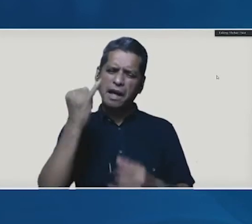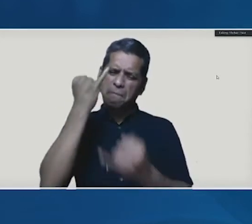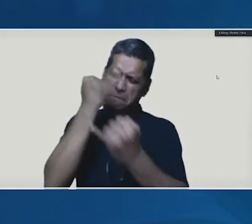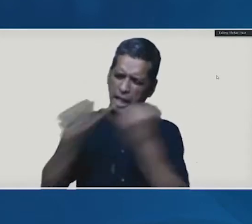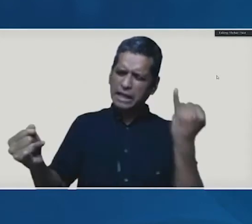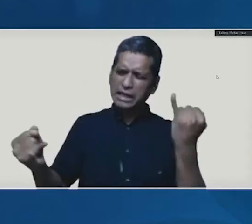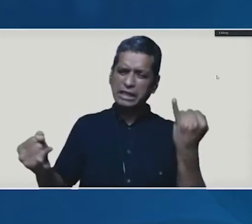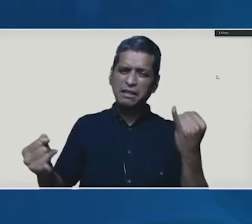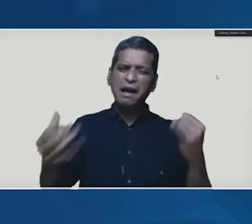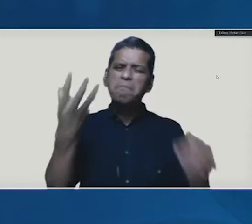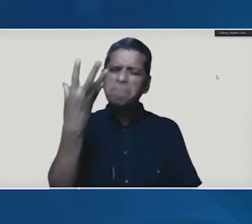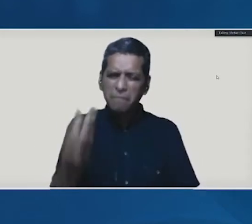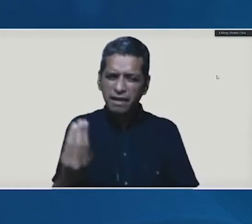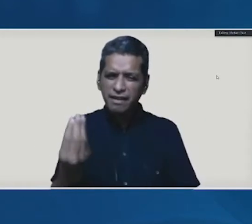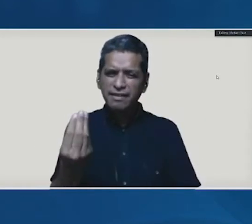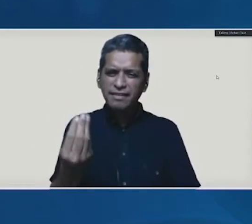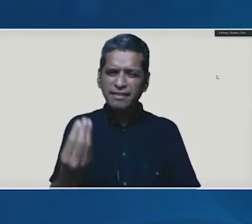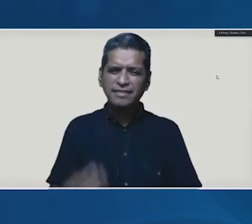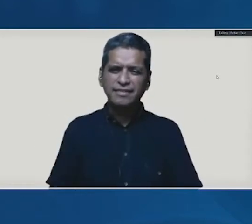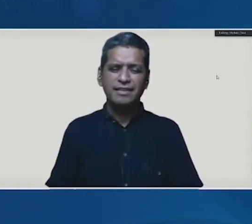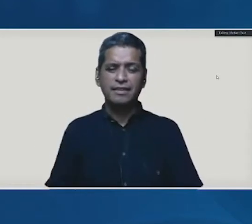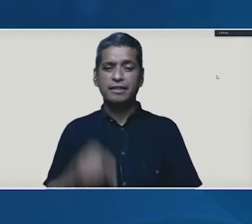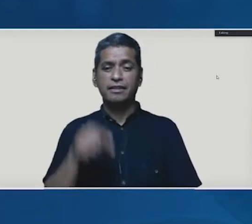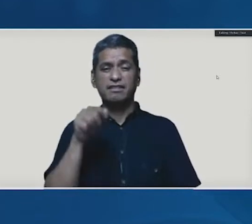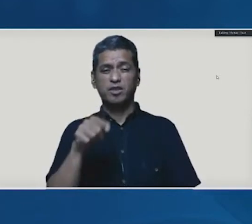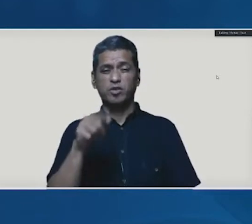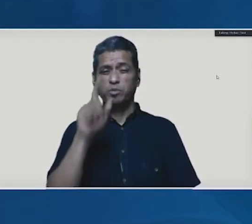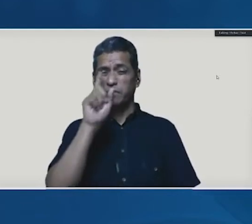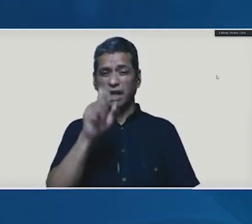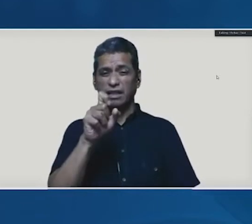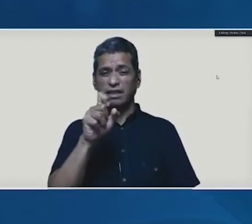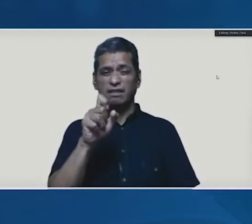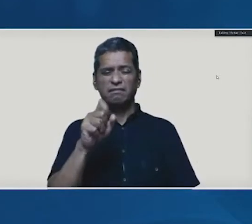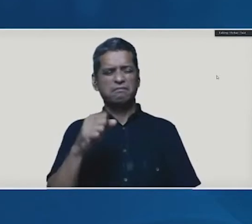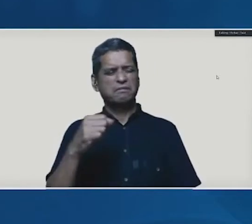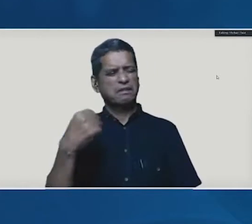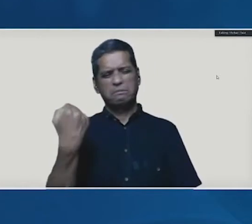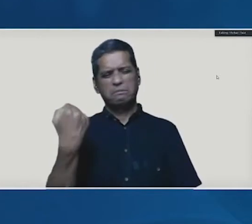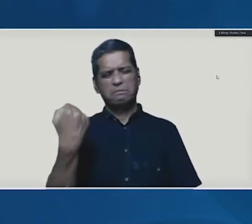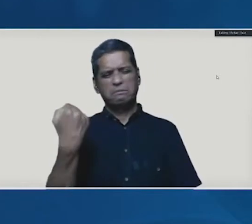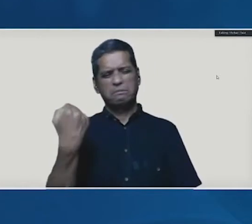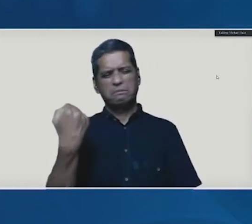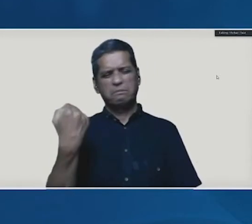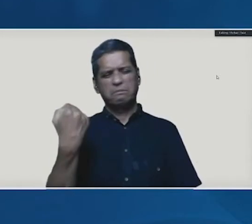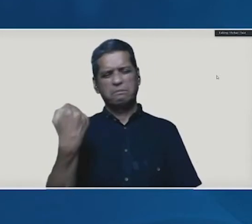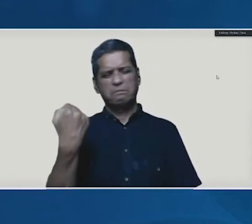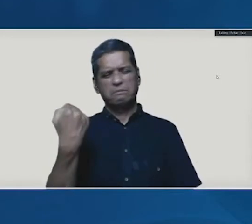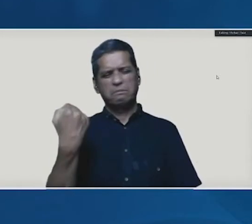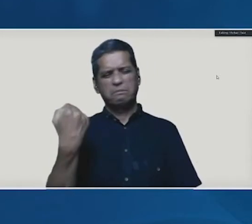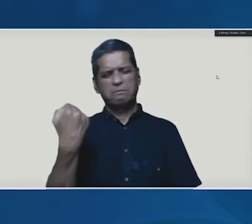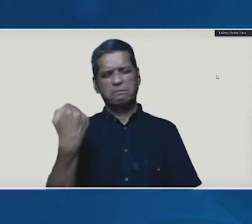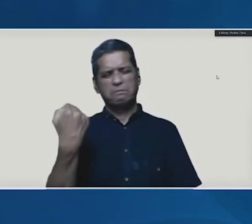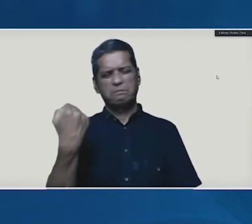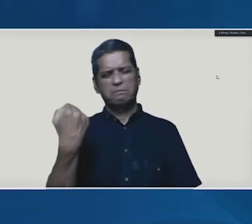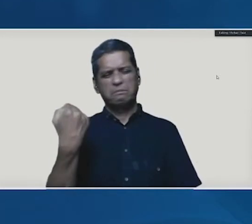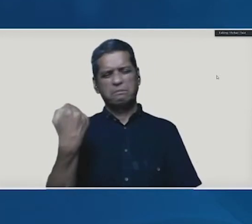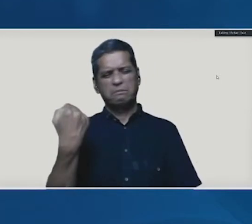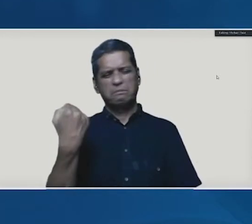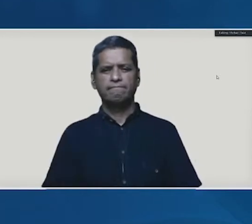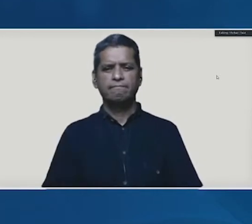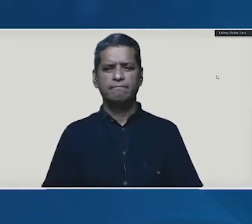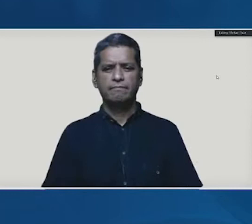berakhir Hai inilah pertanyaan yang tidak tidak tidak bisa dijawab sudah ada usaha untuk